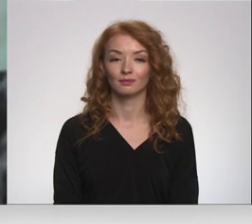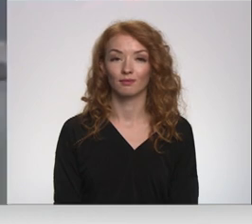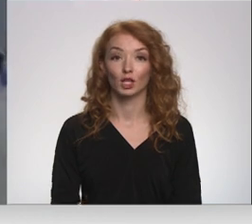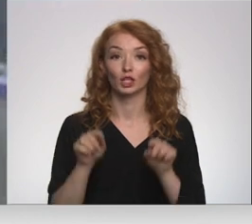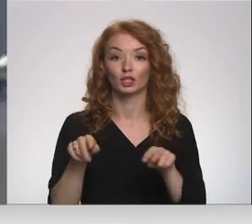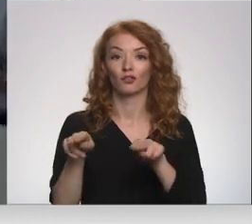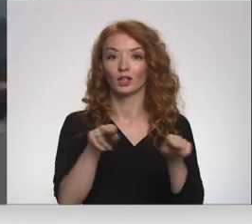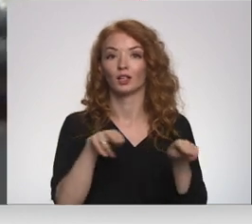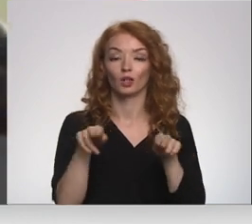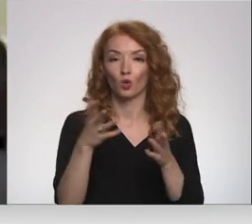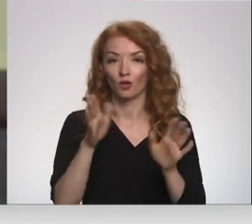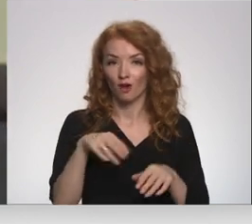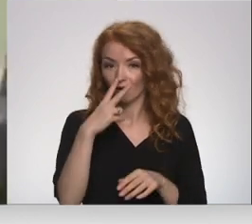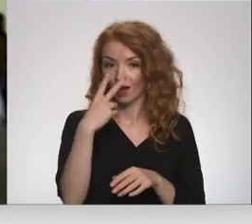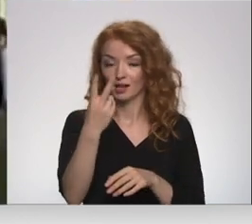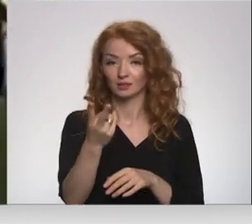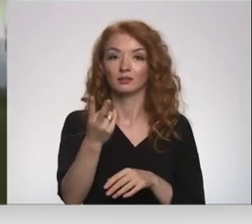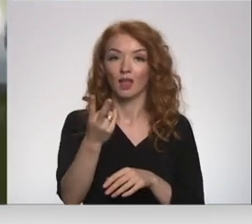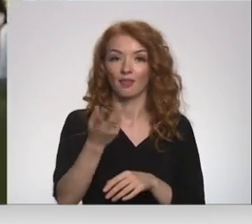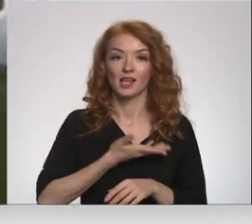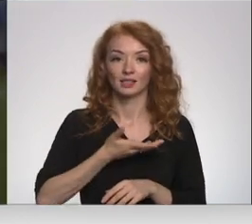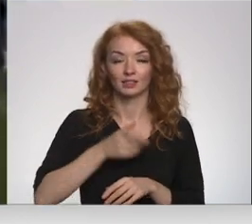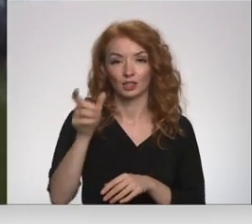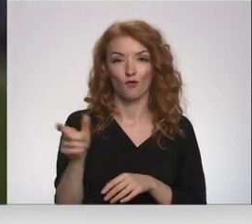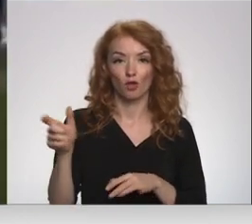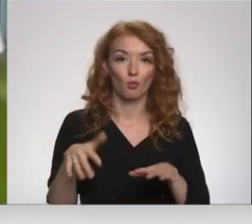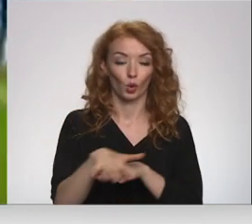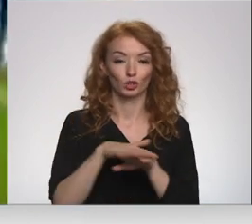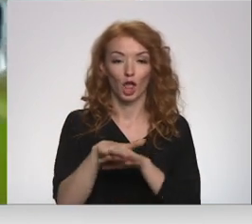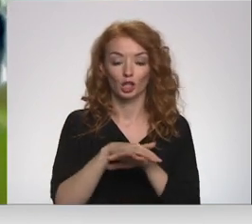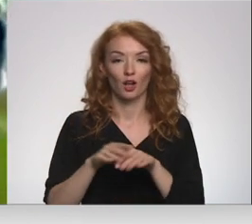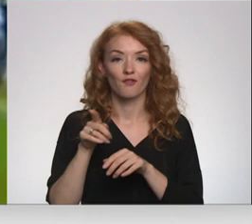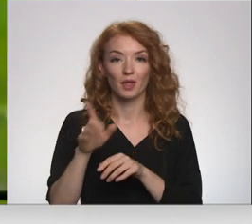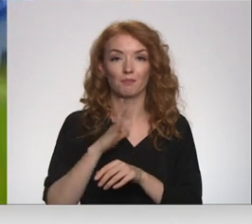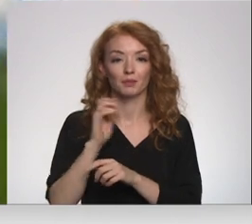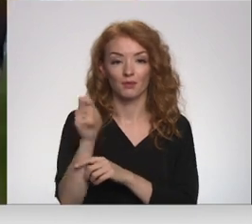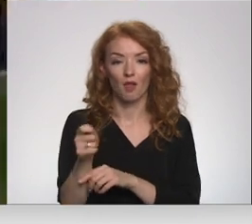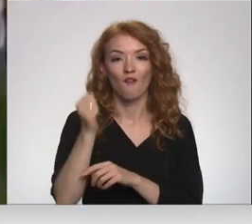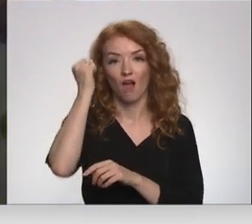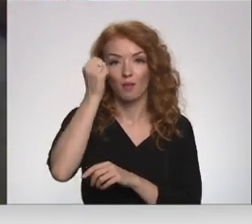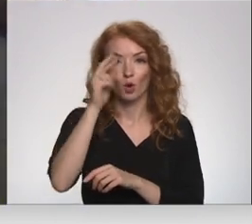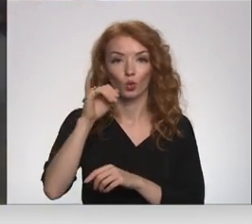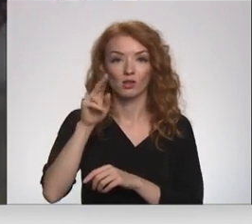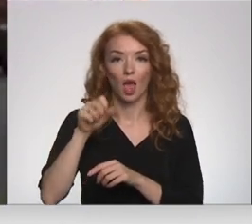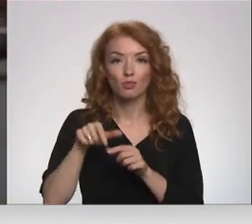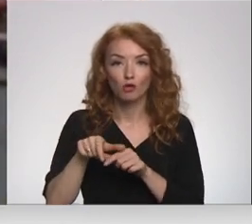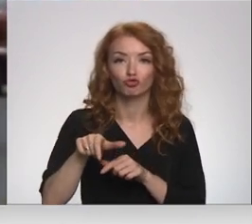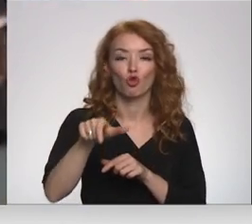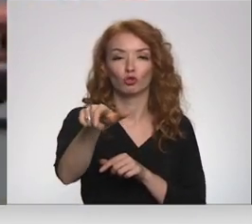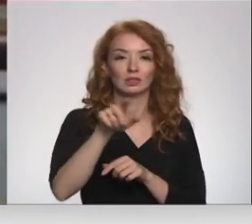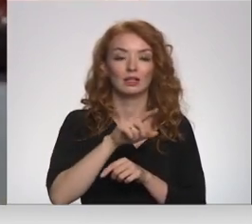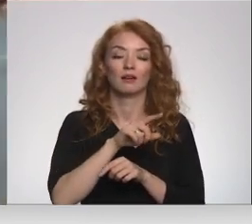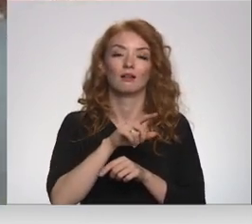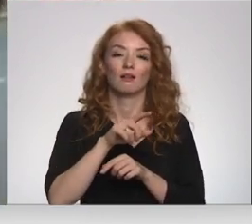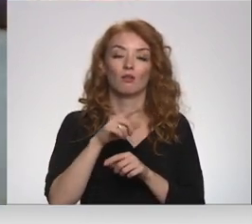Šis video materiāls, kurā redzama Burtnieku pagasta iedzīvotāju pulcēšanās, kuriem bija iedalīts Valmieras Rūjienas šosejas posms no Līdzdāniem